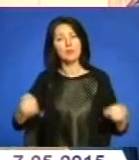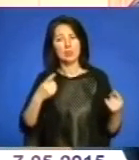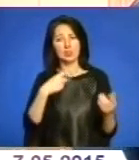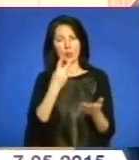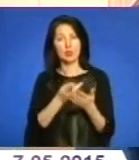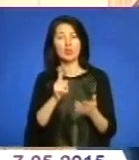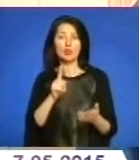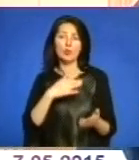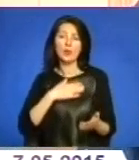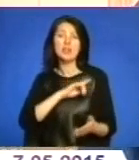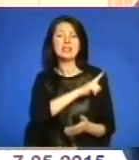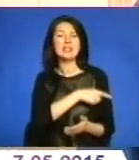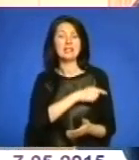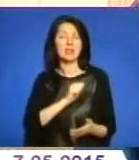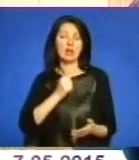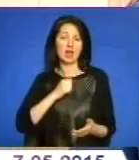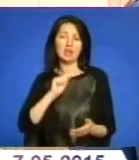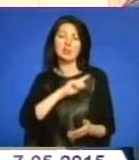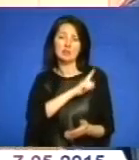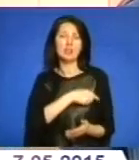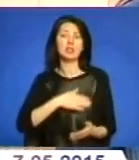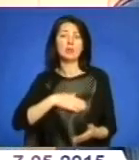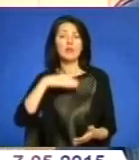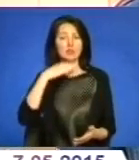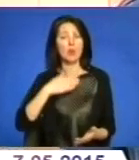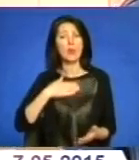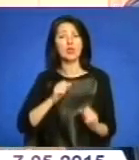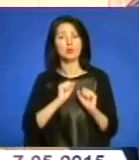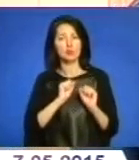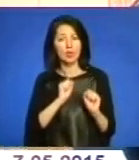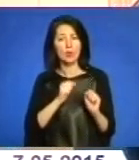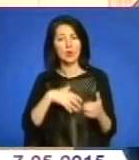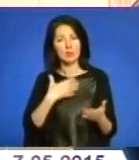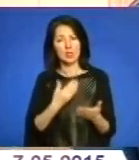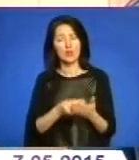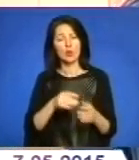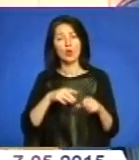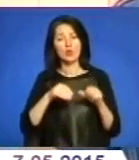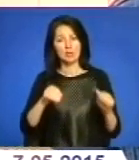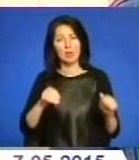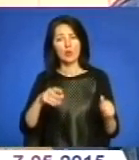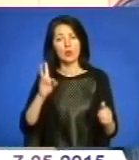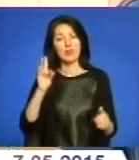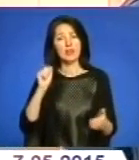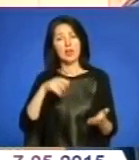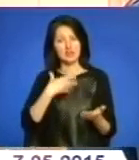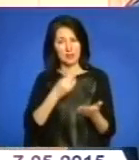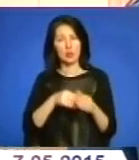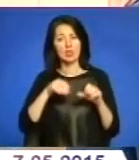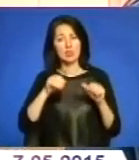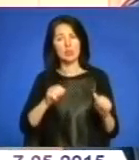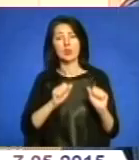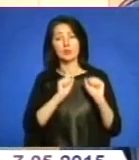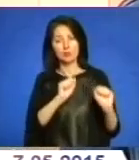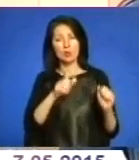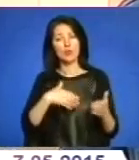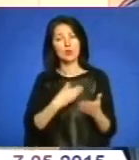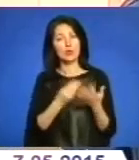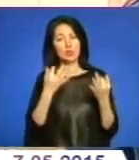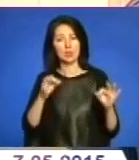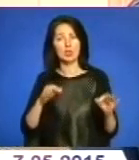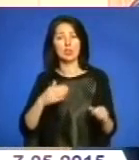нас вистачає, тому що ми стоїмо за свою землю, на своїй землі і відстоюємо свою незалежність. І це нам Бог допомагає